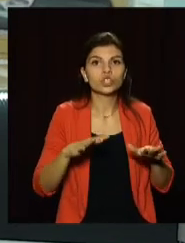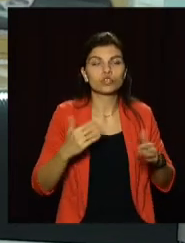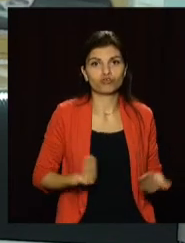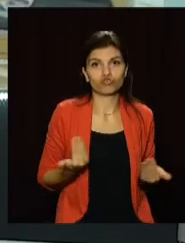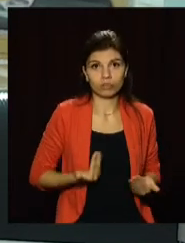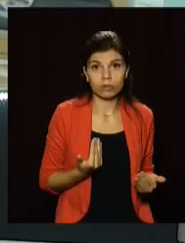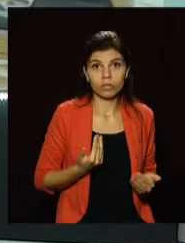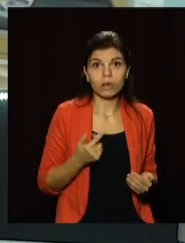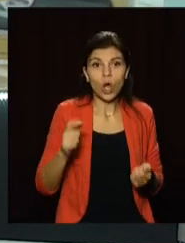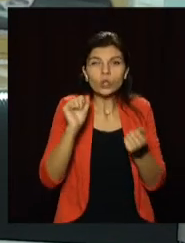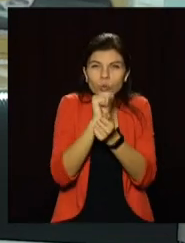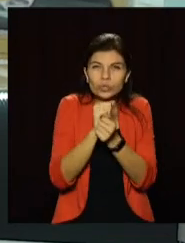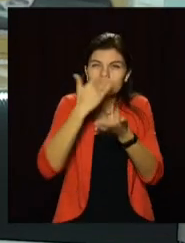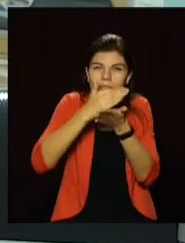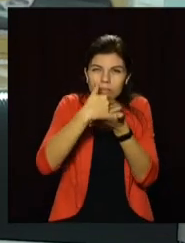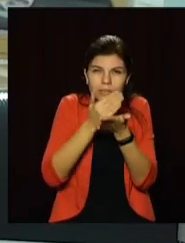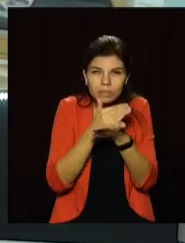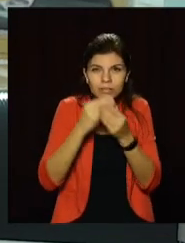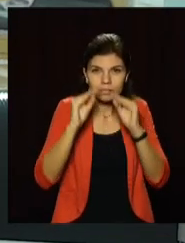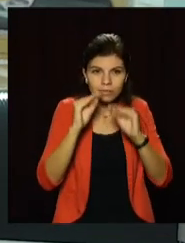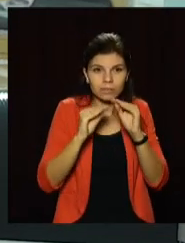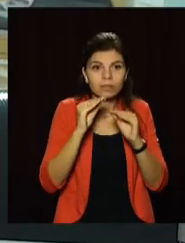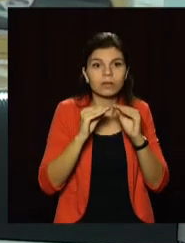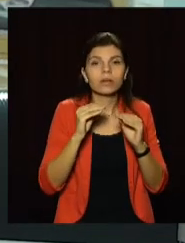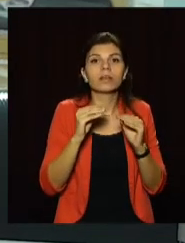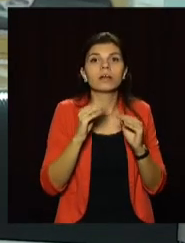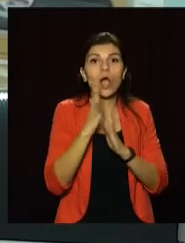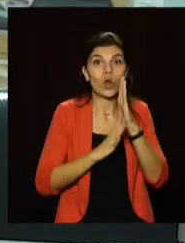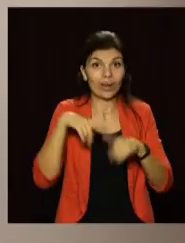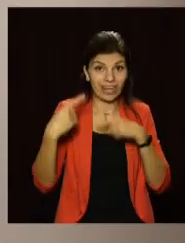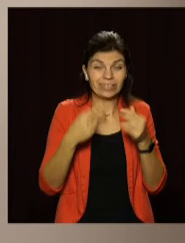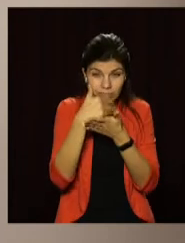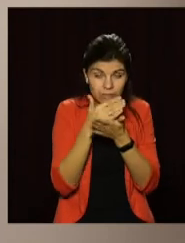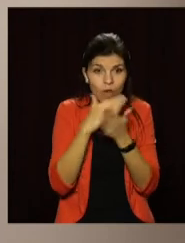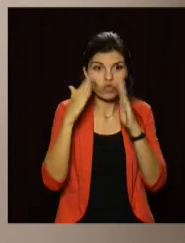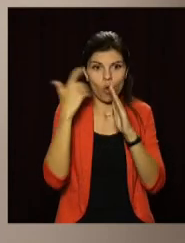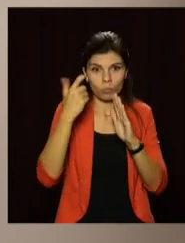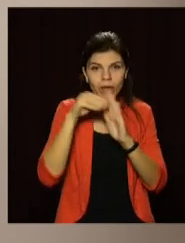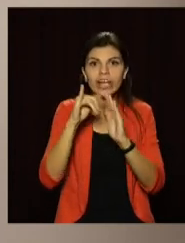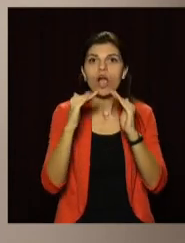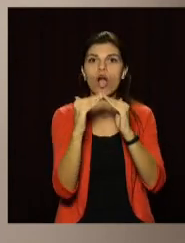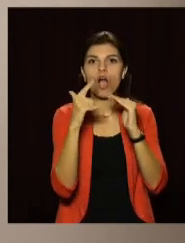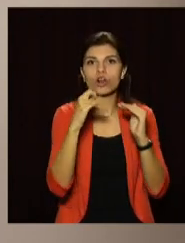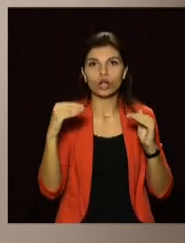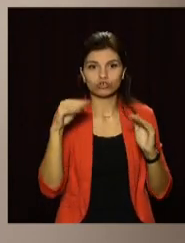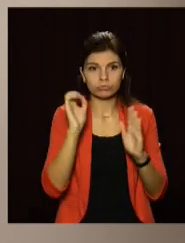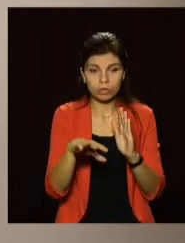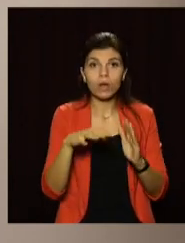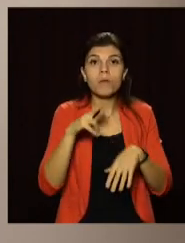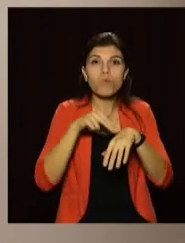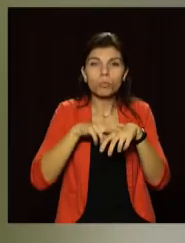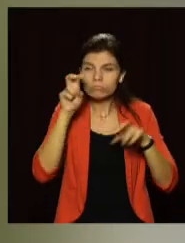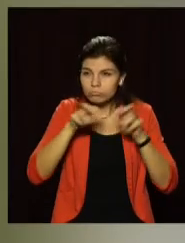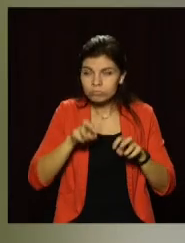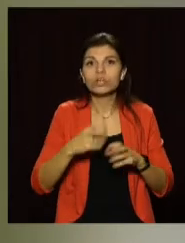жителів. Висушені та подрібнені нарковмісні рослини зберігалися в господарському приміщенні та гаражі. Під час обшуку поліцейські